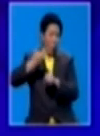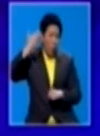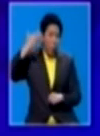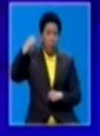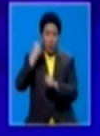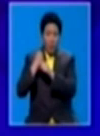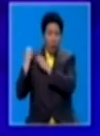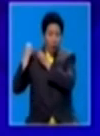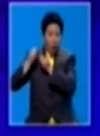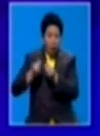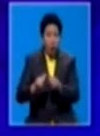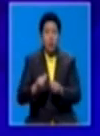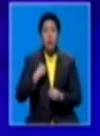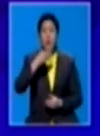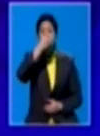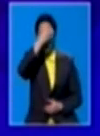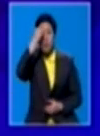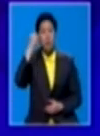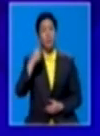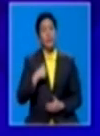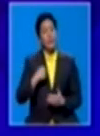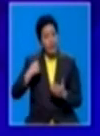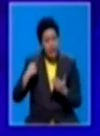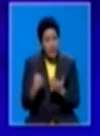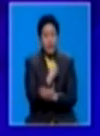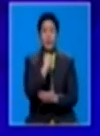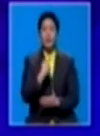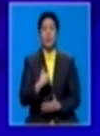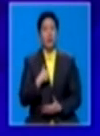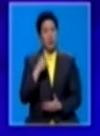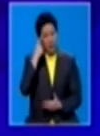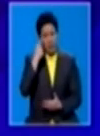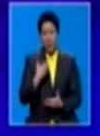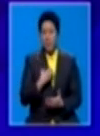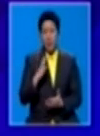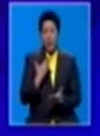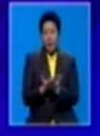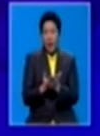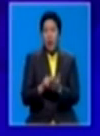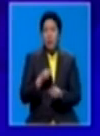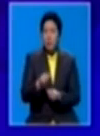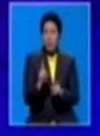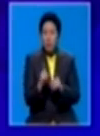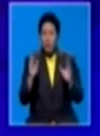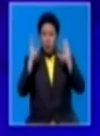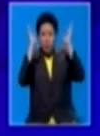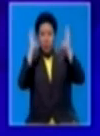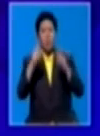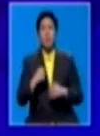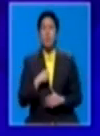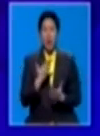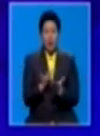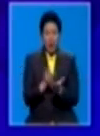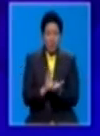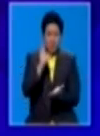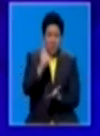าเสียดายนะครับผมไม่อยากให้ไปใช้จ่ายงบประมาณที่ฟุ่มเฟือยมากเกินความจำเป็นในการรณรงค์ในเรื่องค่านิยมแต่อยาก